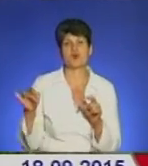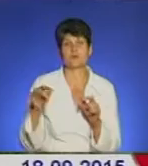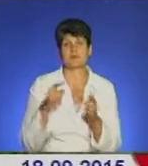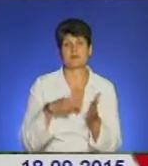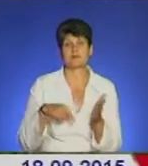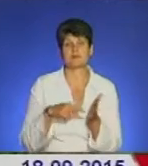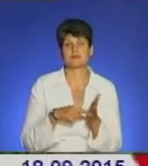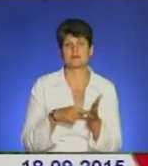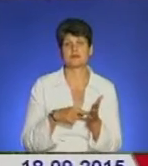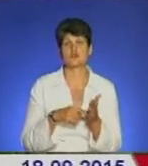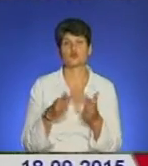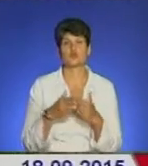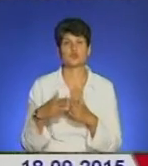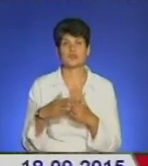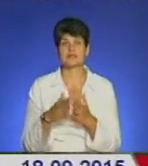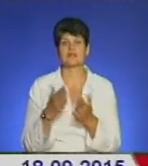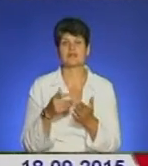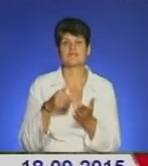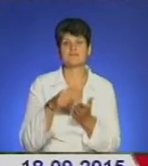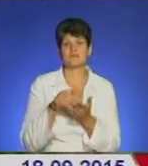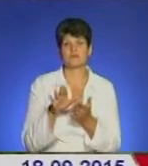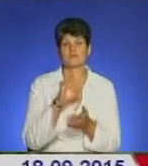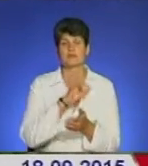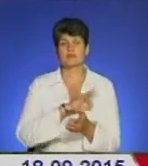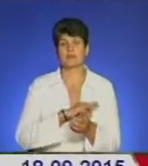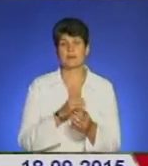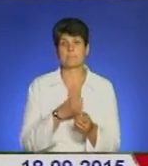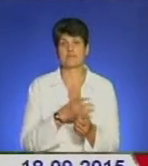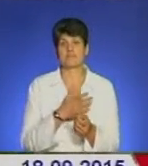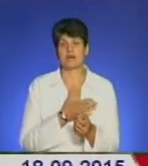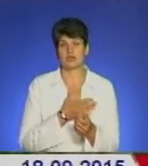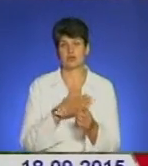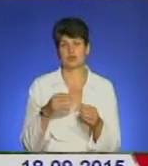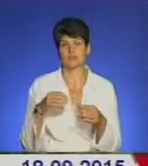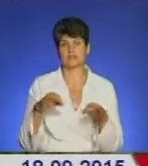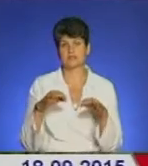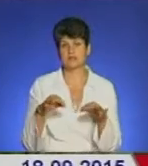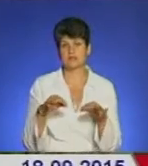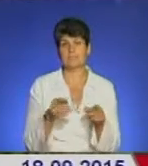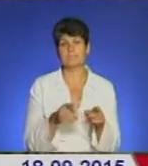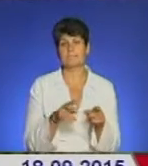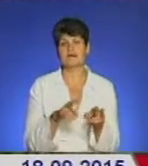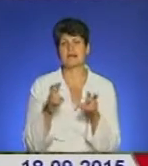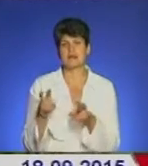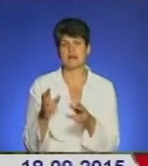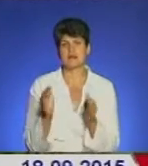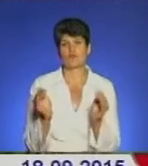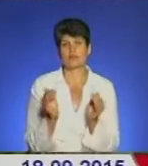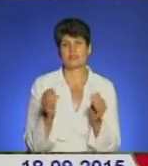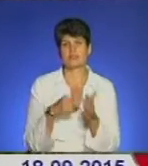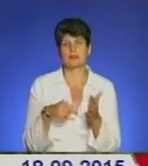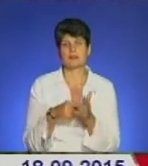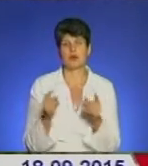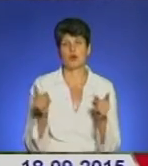нас сусідів, вони відмовились від використання приватного транспорту на пересування в межах міста на короткі